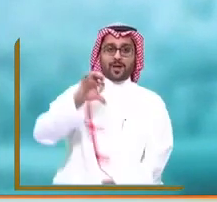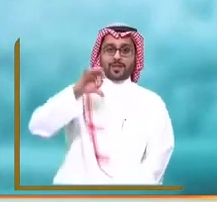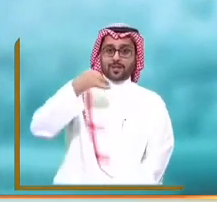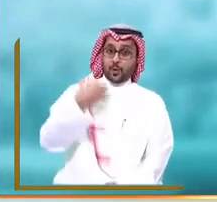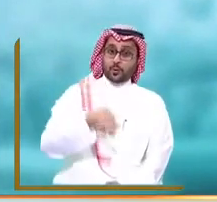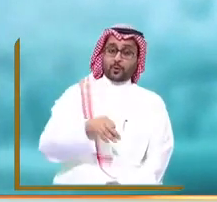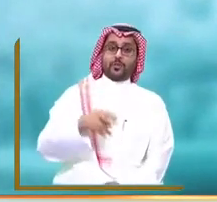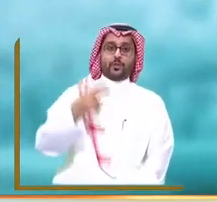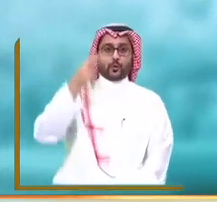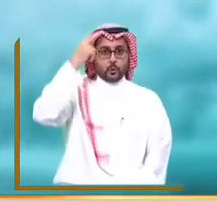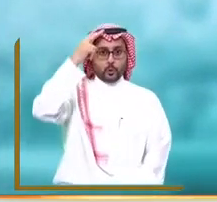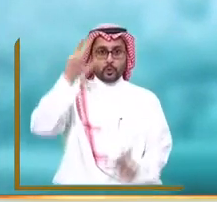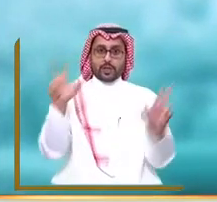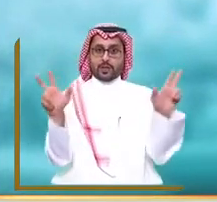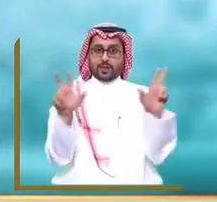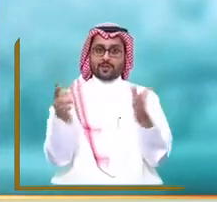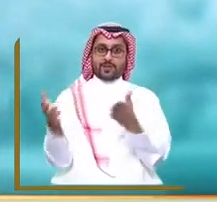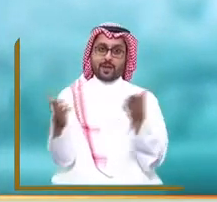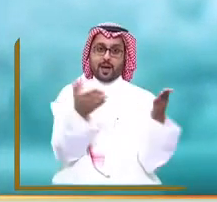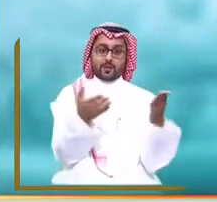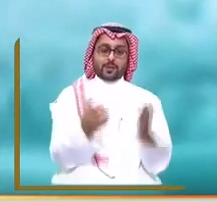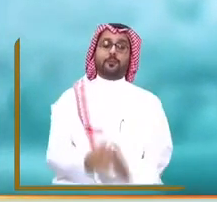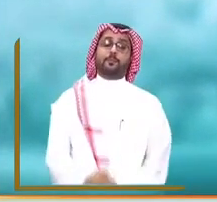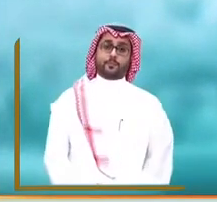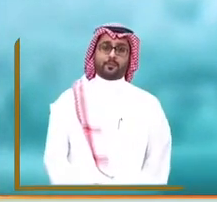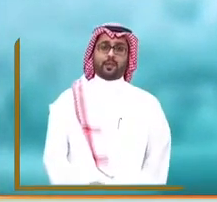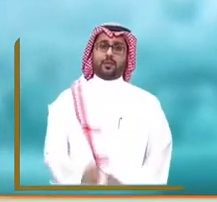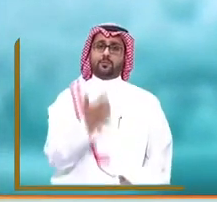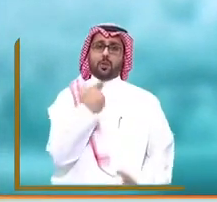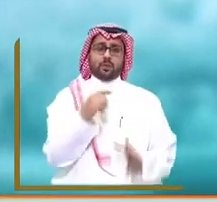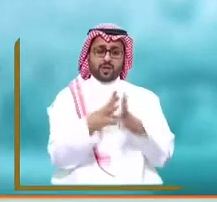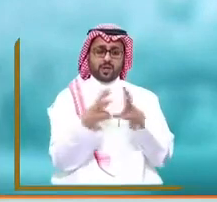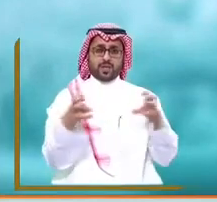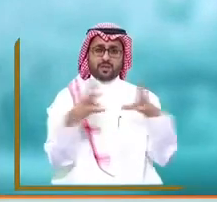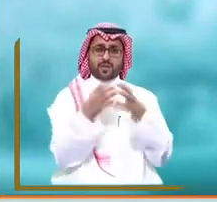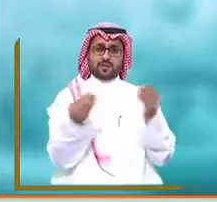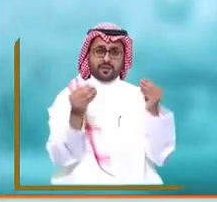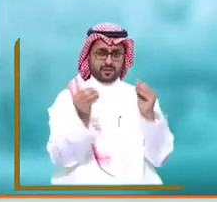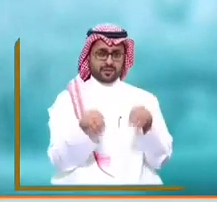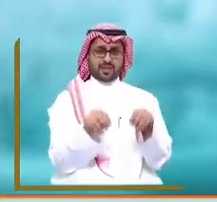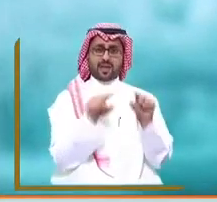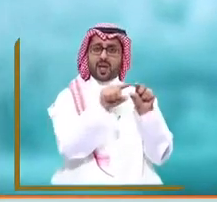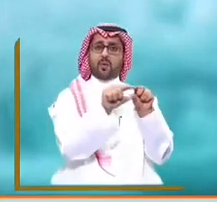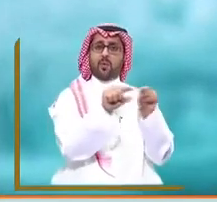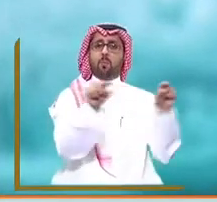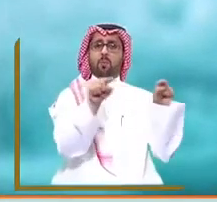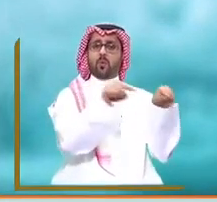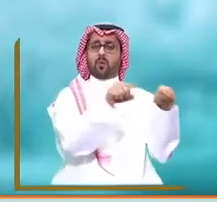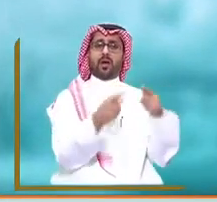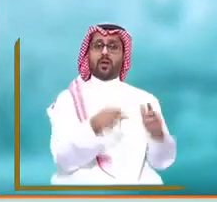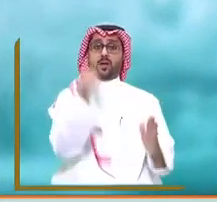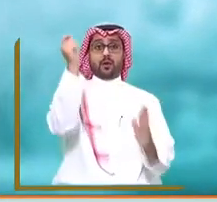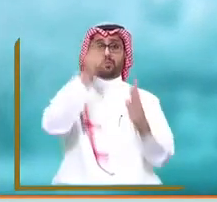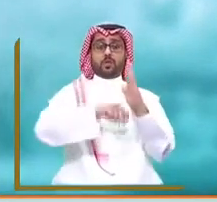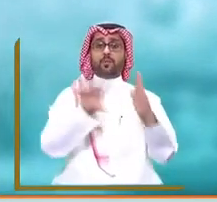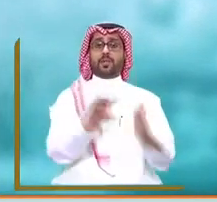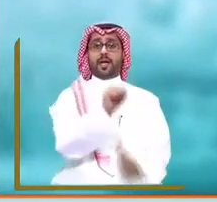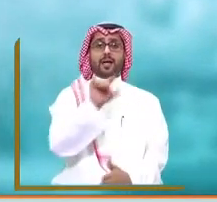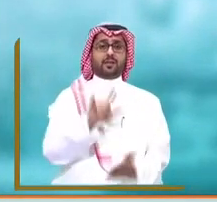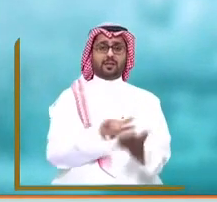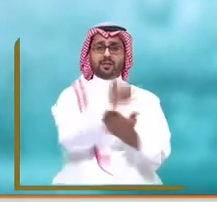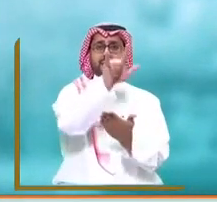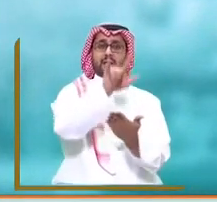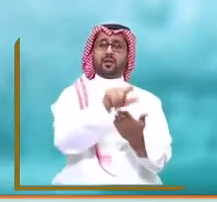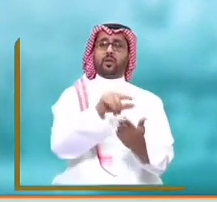شاشة قناة السعودية. بداية، أطلعنا على تفاصيل أكثر بشأن الإجراءات الجديدة والتي اعتمدتها هيئة الطيران